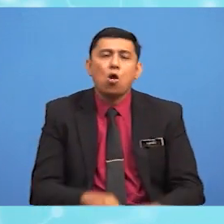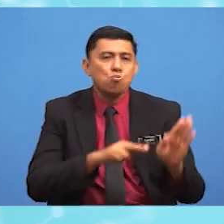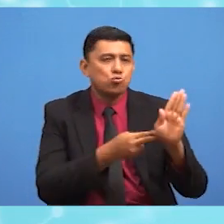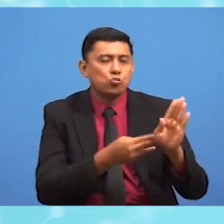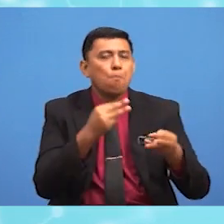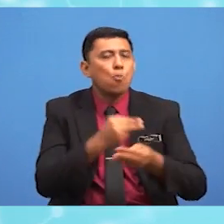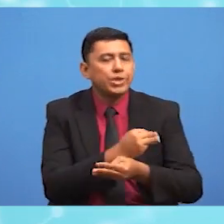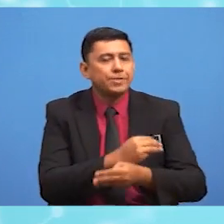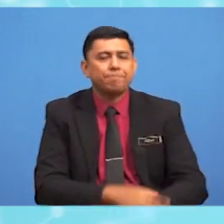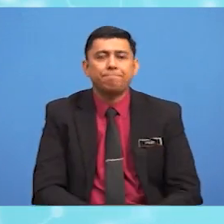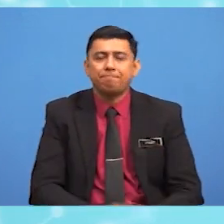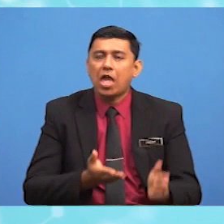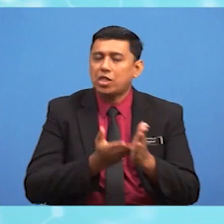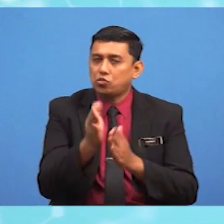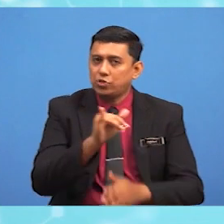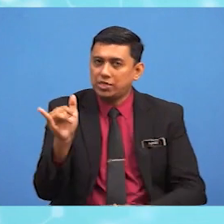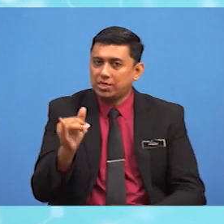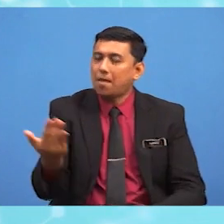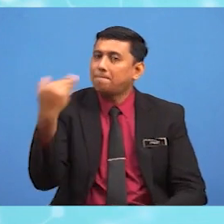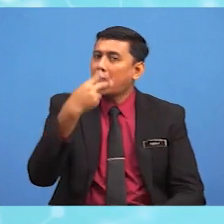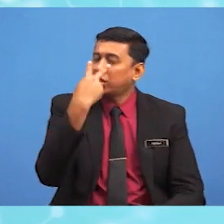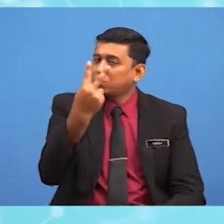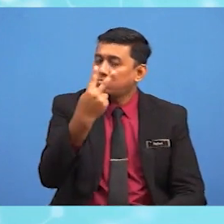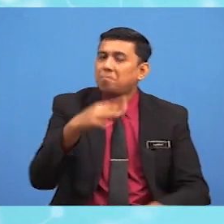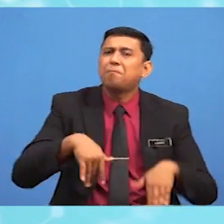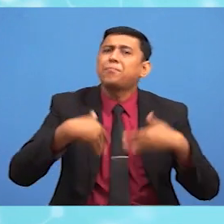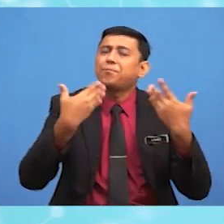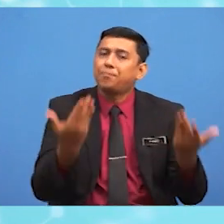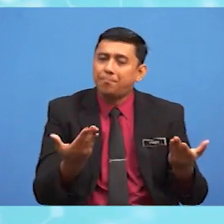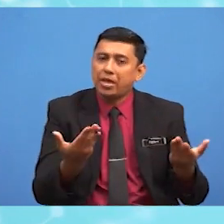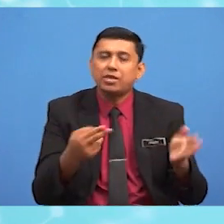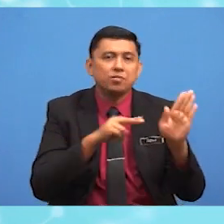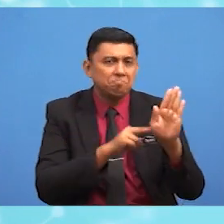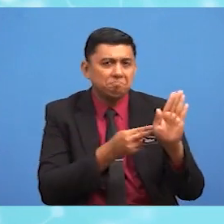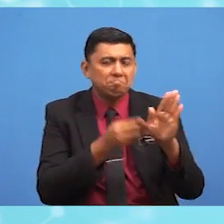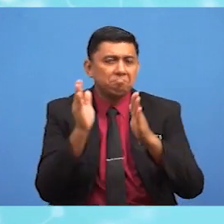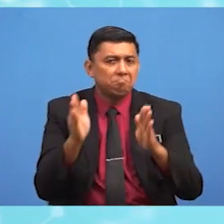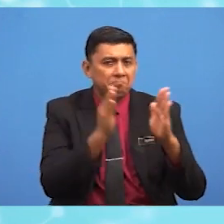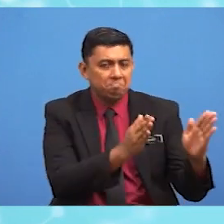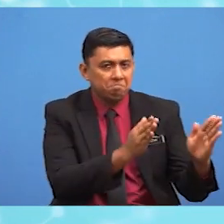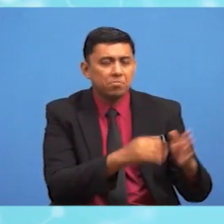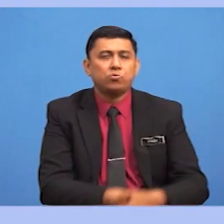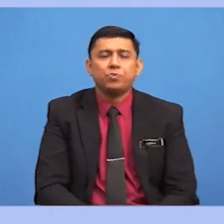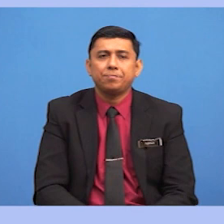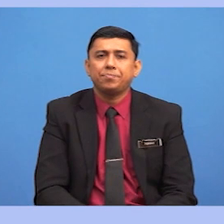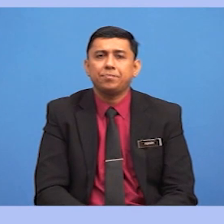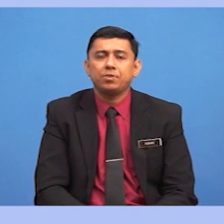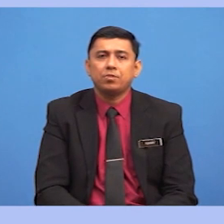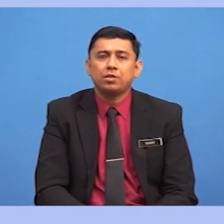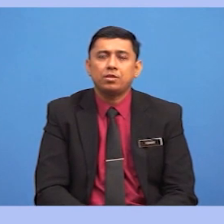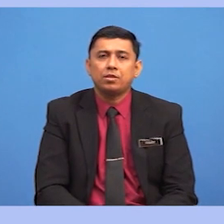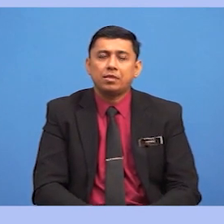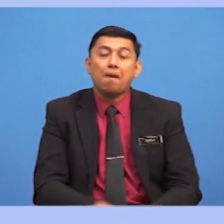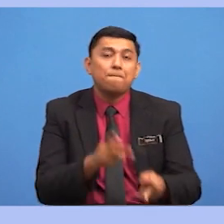moden. Seterusnya, mari kita lihat bagaimana unsur-unsur disusun dalam jadual berkala.